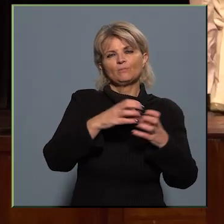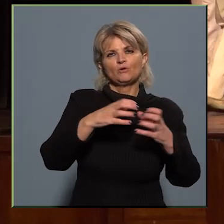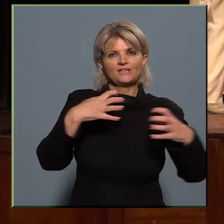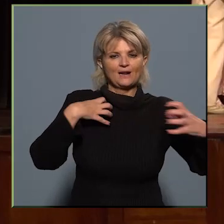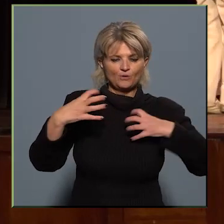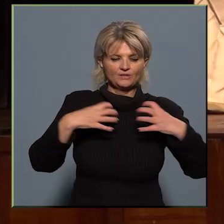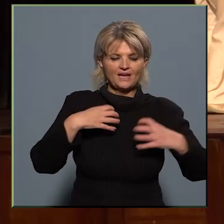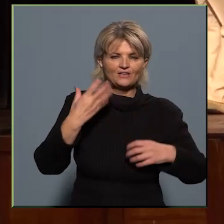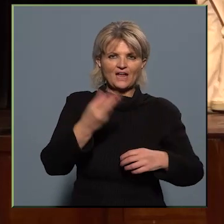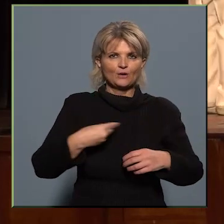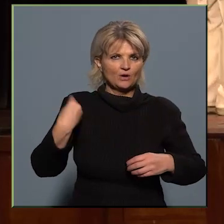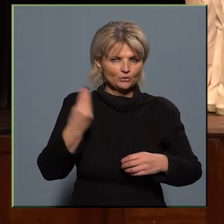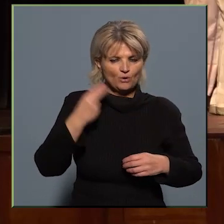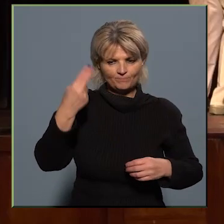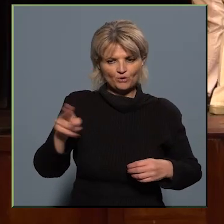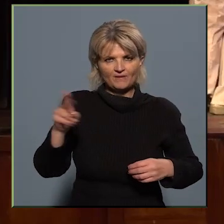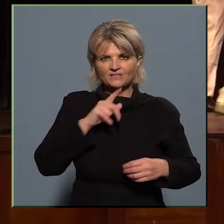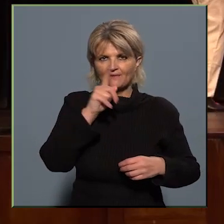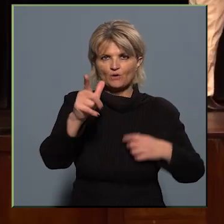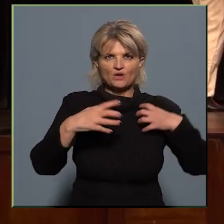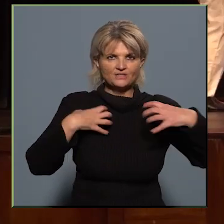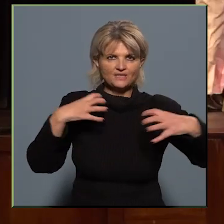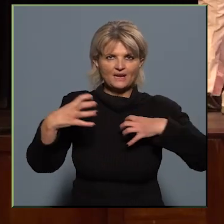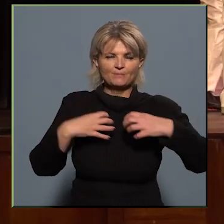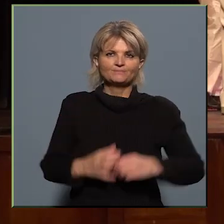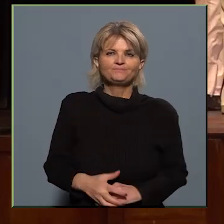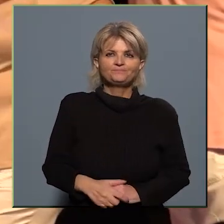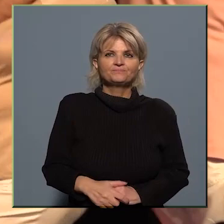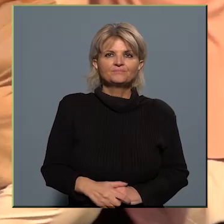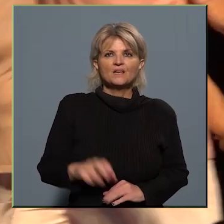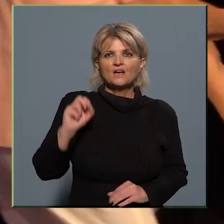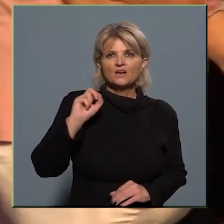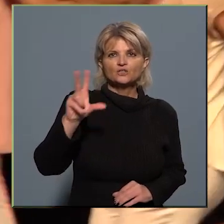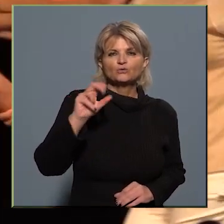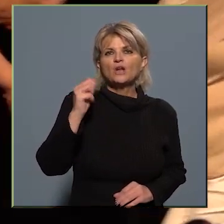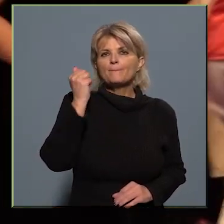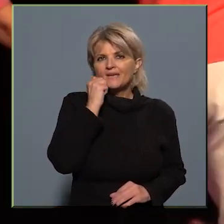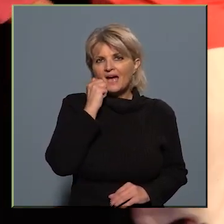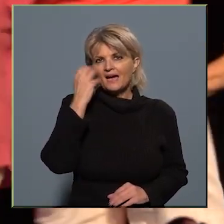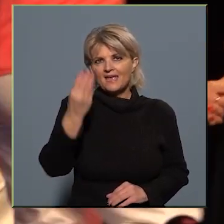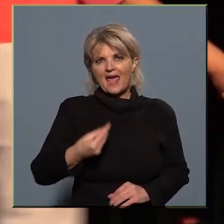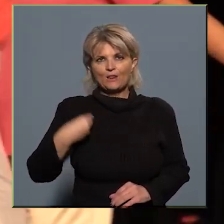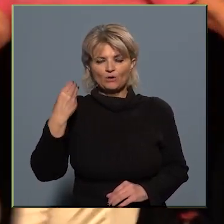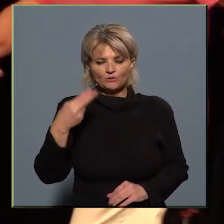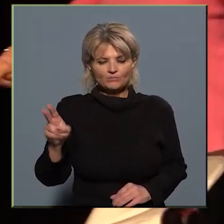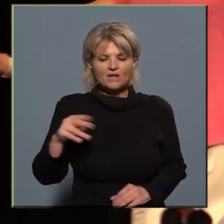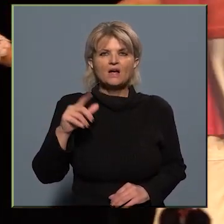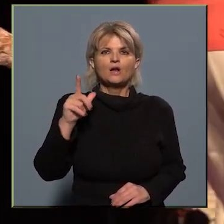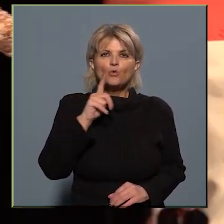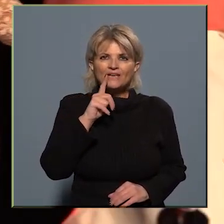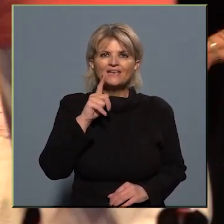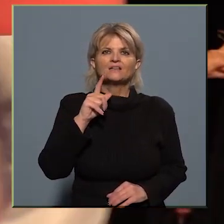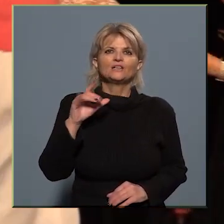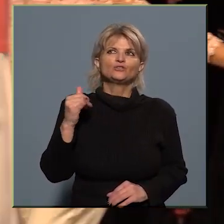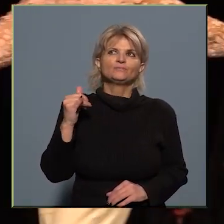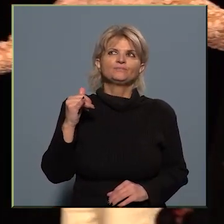és előadó művészek fognak szerepelni. Többek között Zsuzsa Mihály előadó művész, Louis bűvész